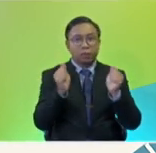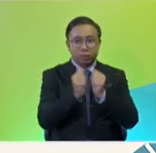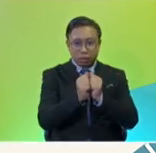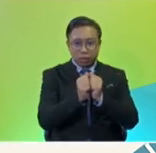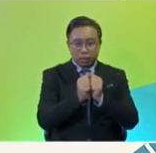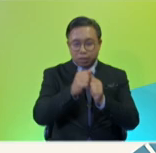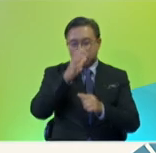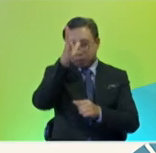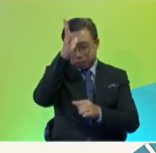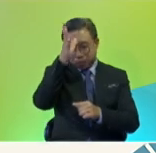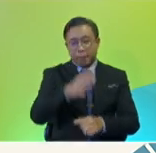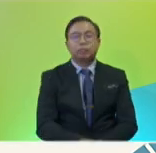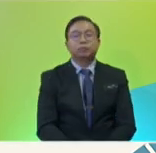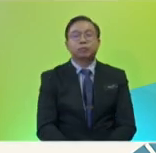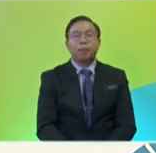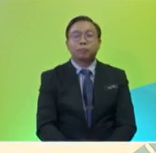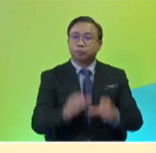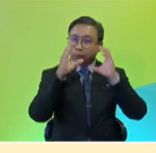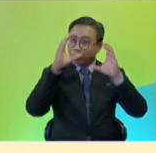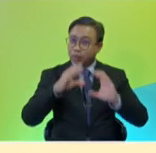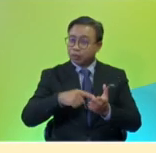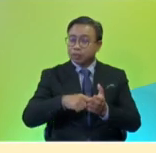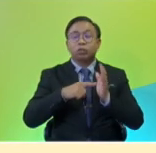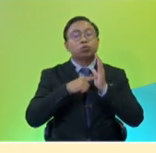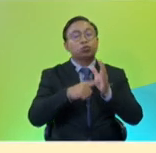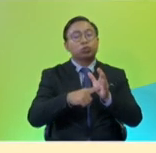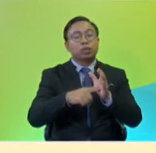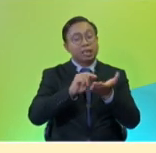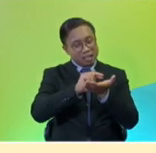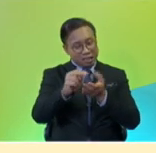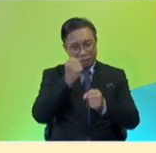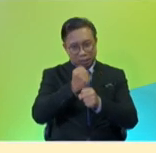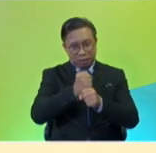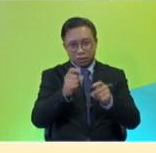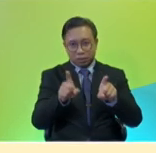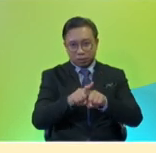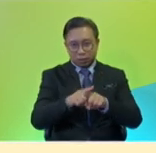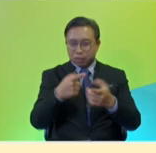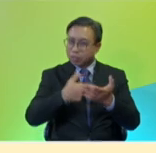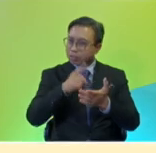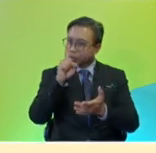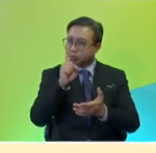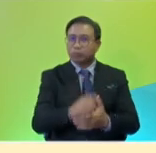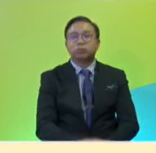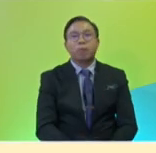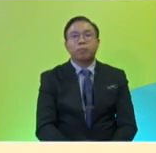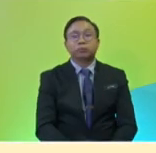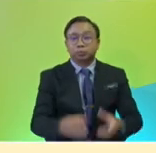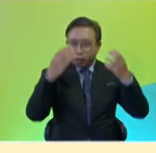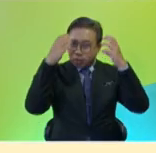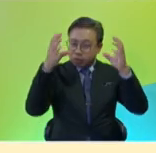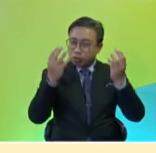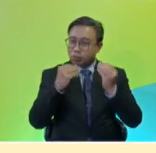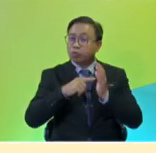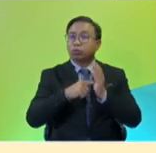bapa. Aha. Jadi cara ini menunjukkan nilai kerjasama. Ya. Yeah. Okey, lagi satu. Cikgu nak tunjukkan.